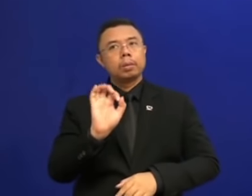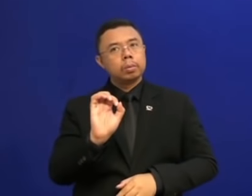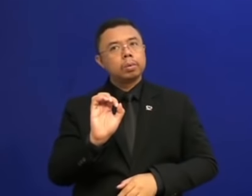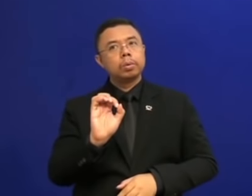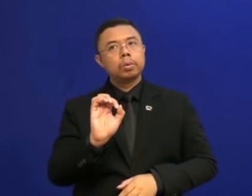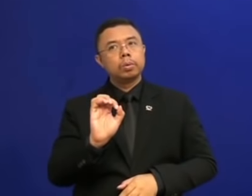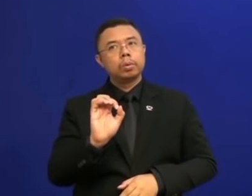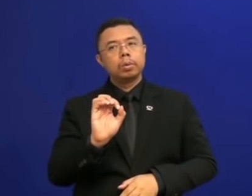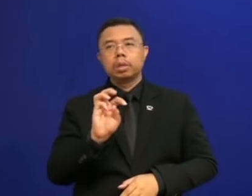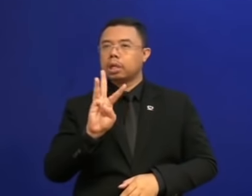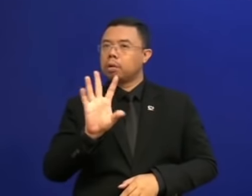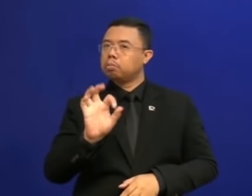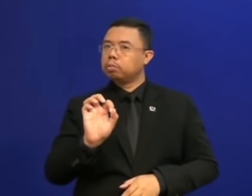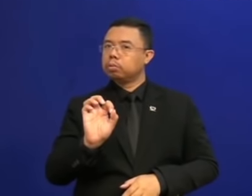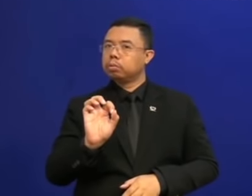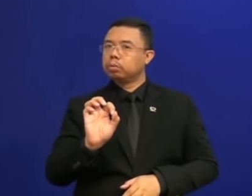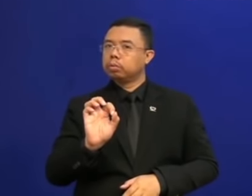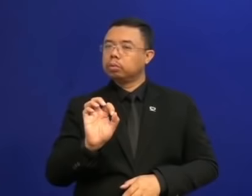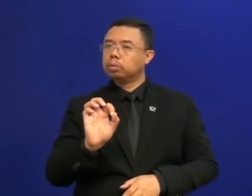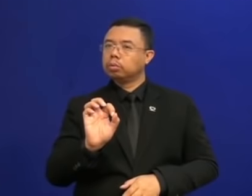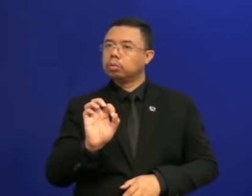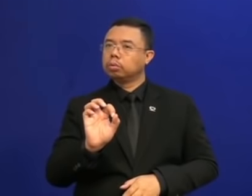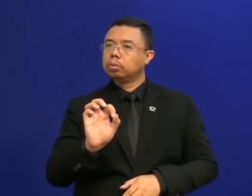40, 30,